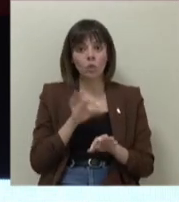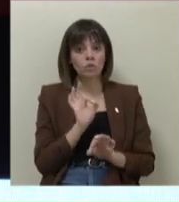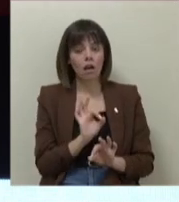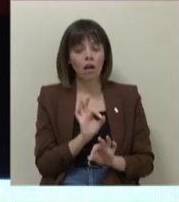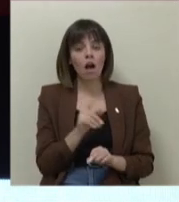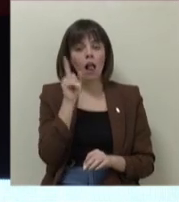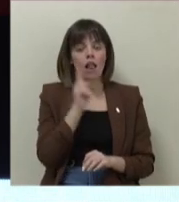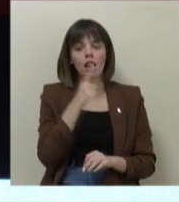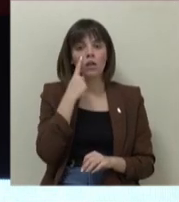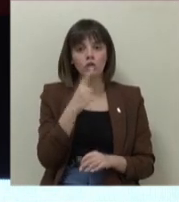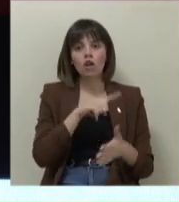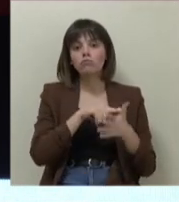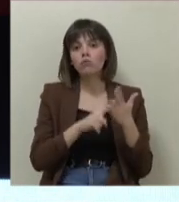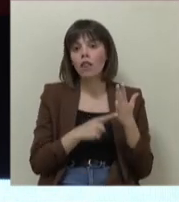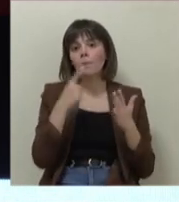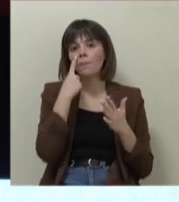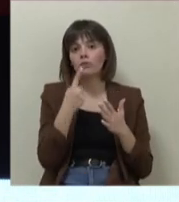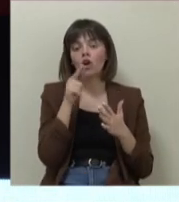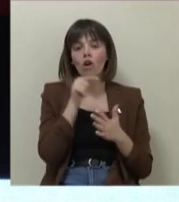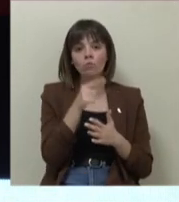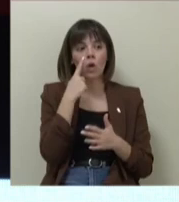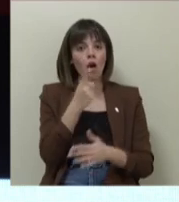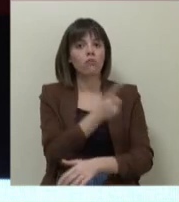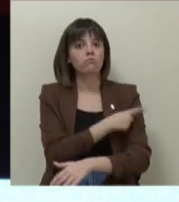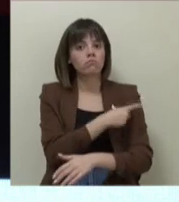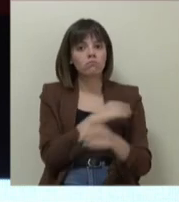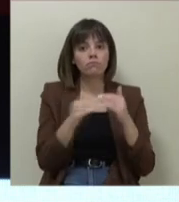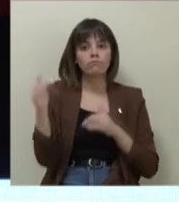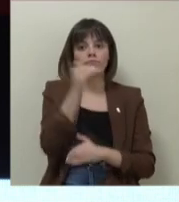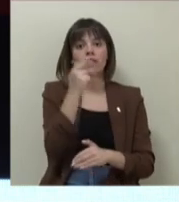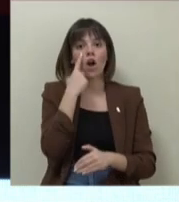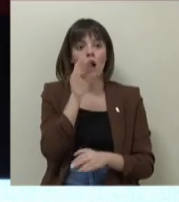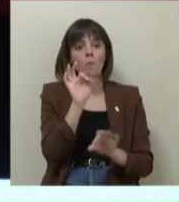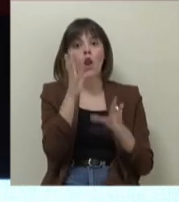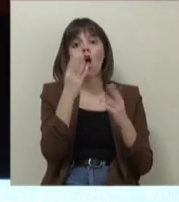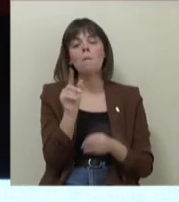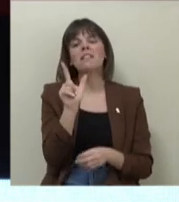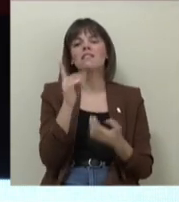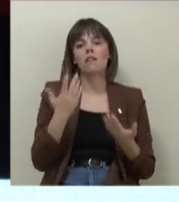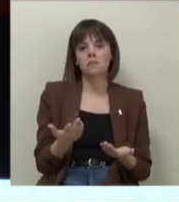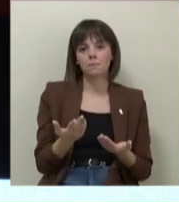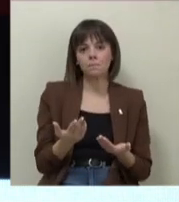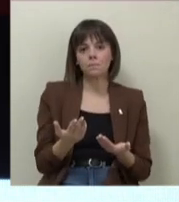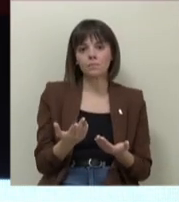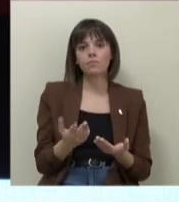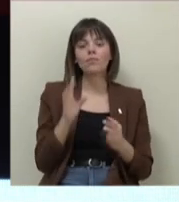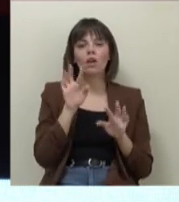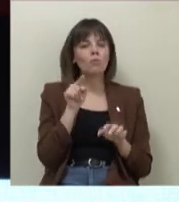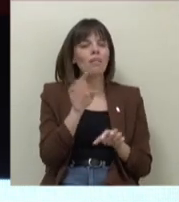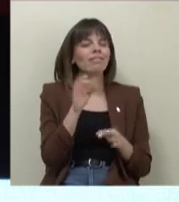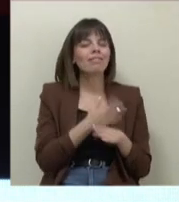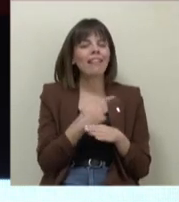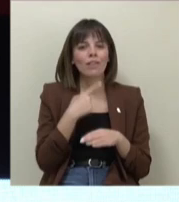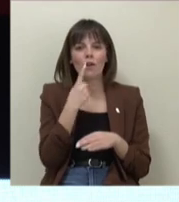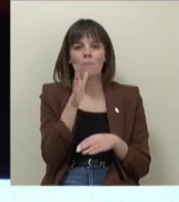istiyorsak önce yönetimin bu nitelikte, bu tür ellerde olması lazım. Bunu niye diyorum